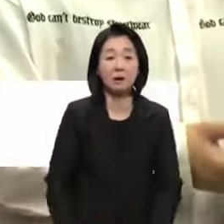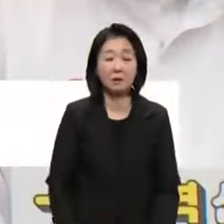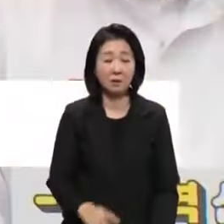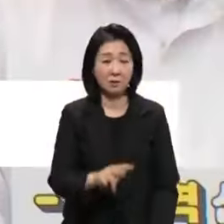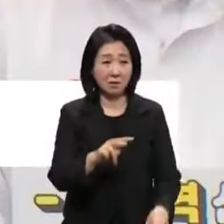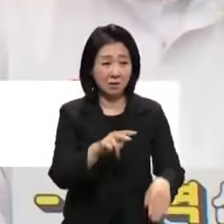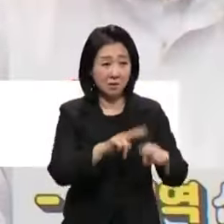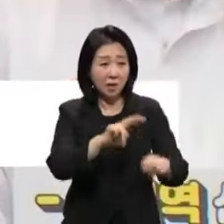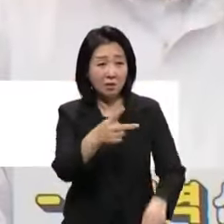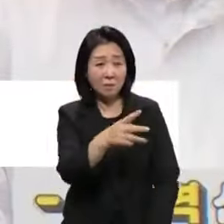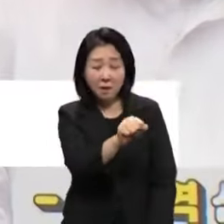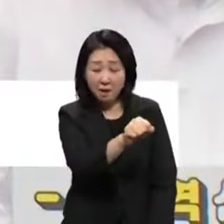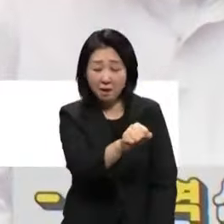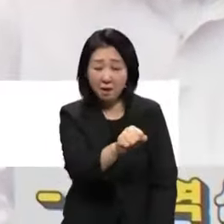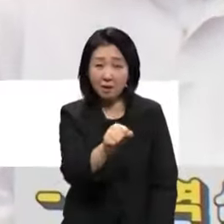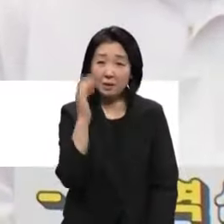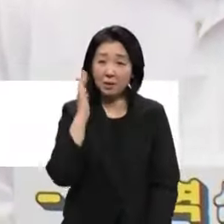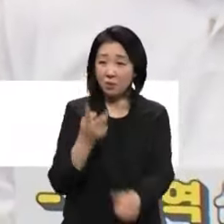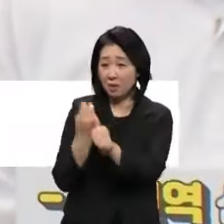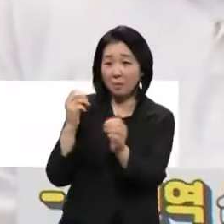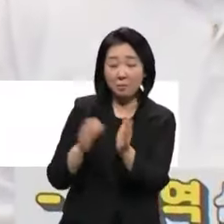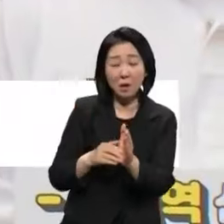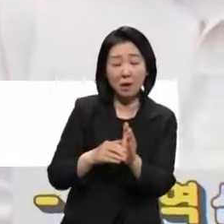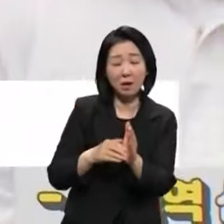대통령 탄핵만 할 것 같습니까? 개헌해서